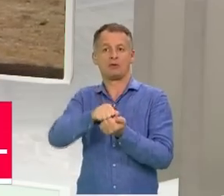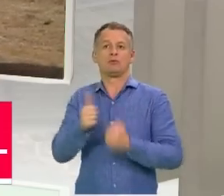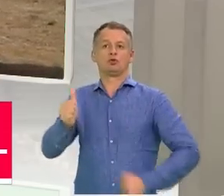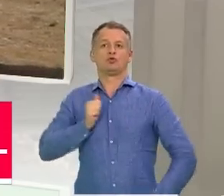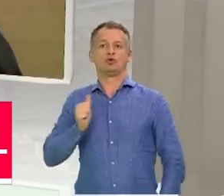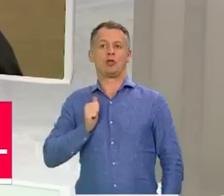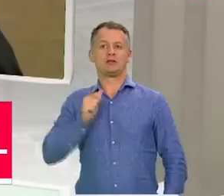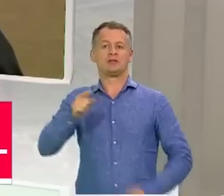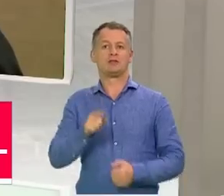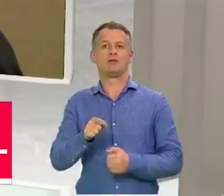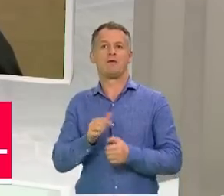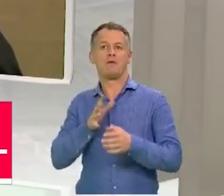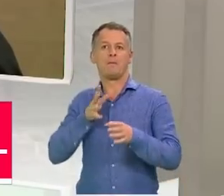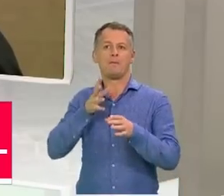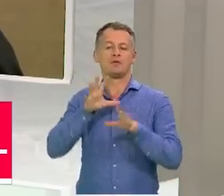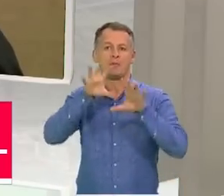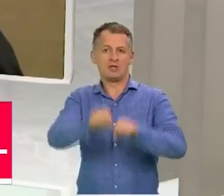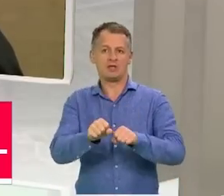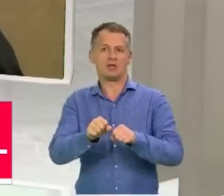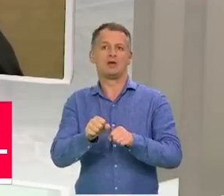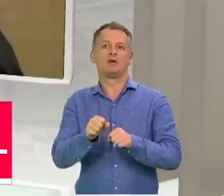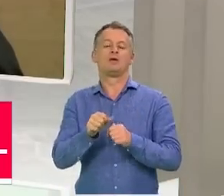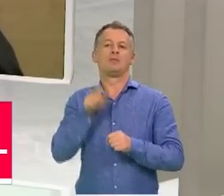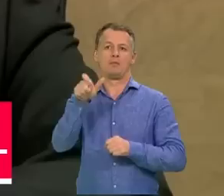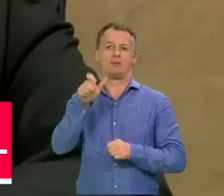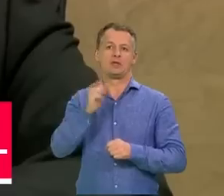de teroriști, Hamas? Well, I think it's quite imminent.